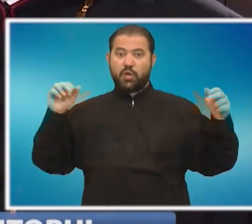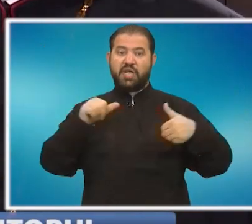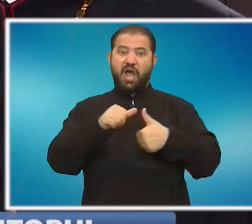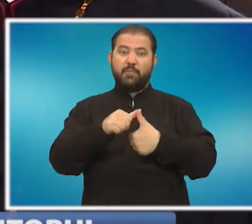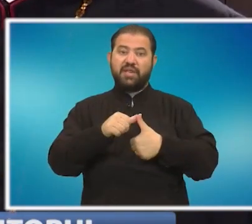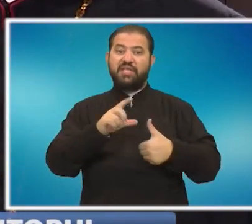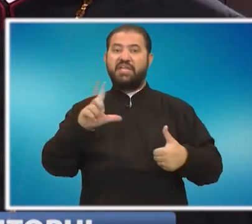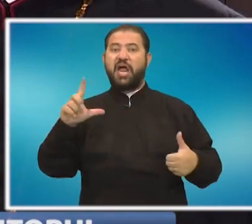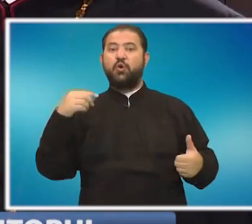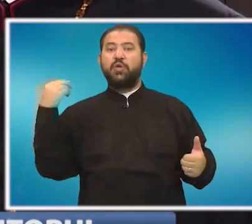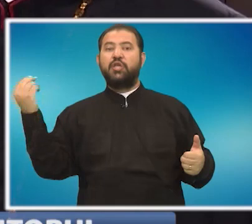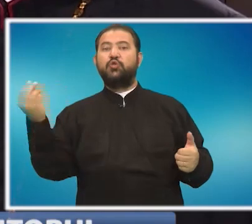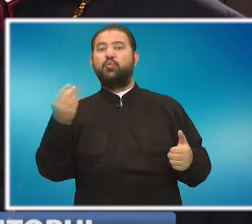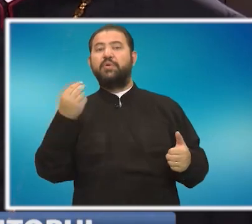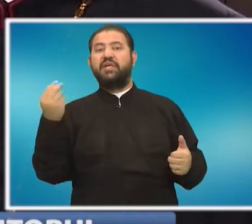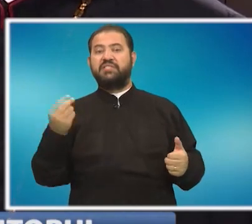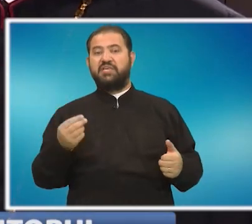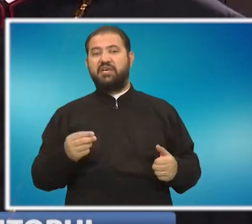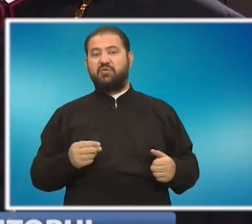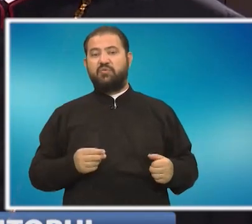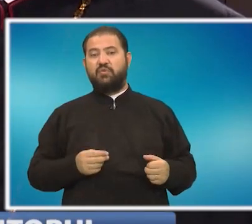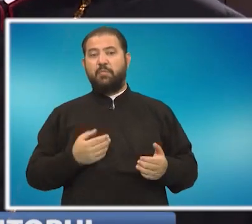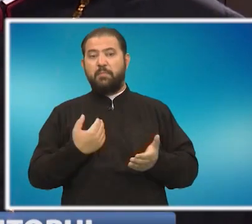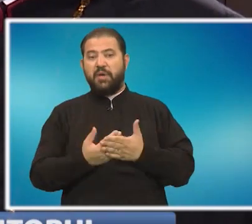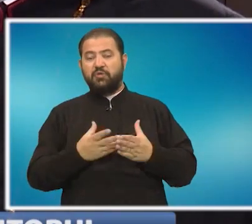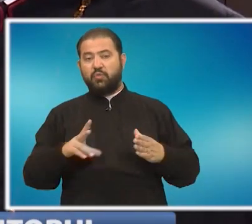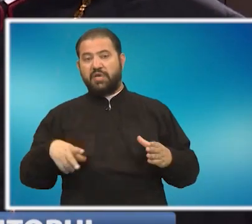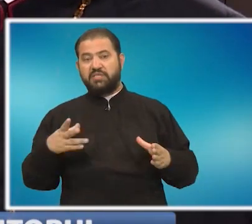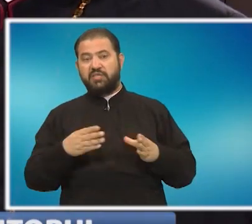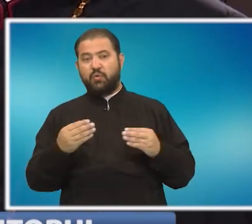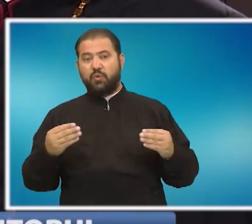trăim și în care, punând accentul pe trup,